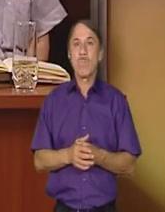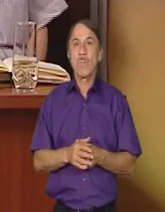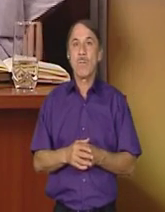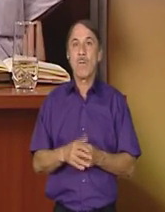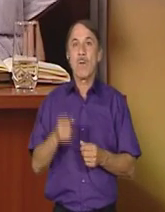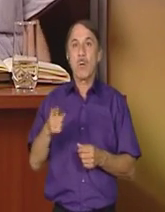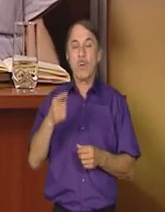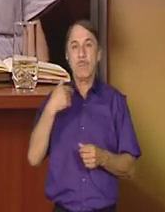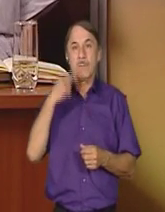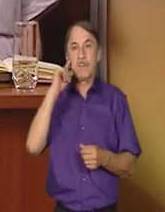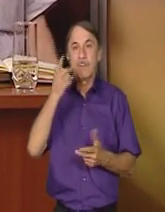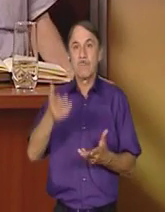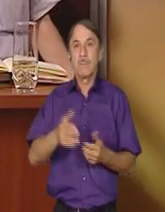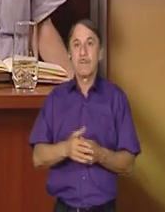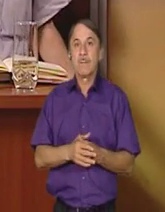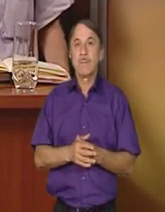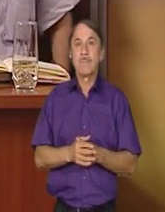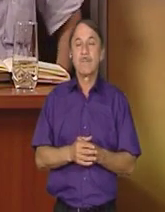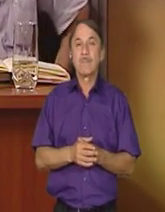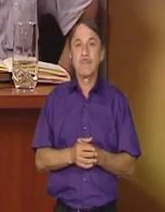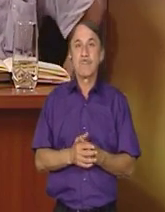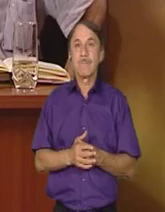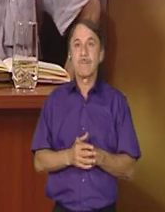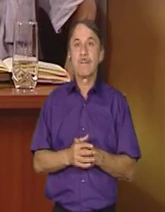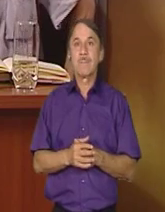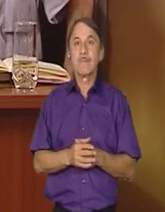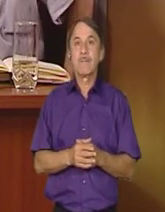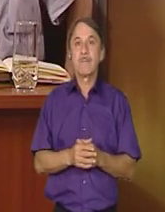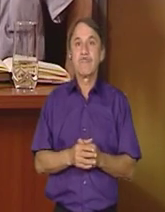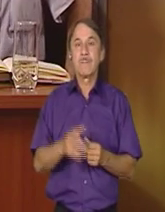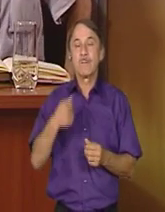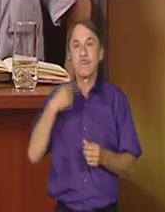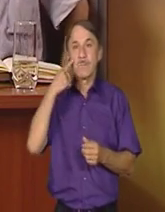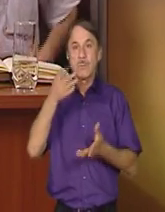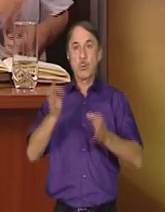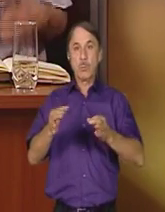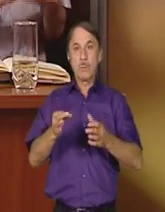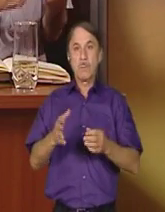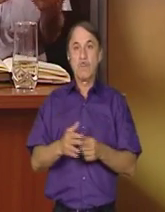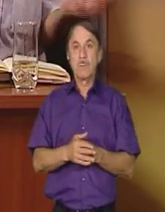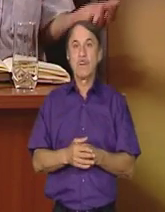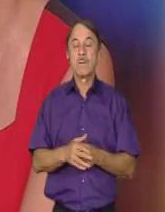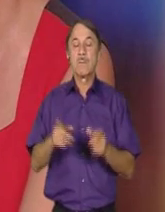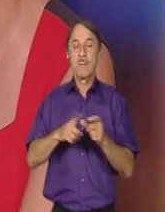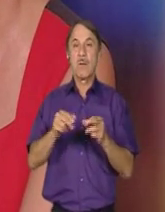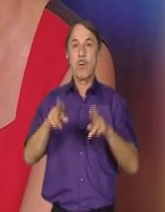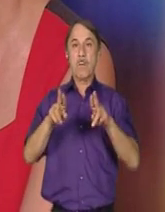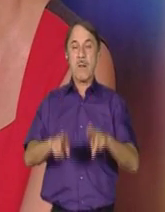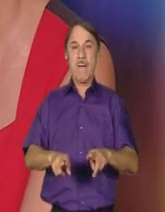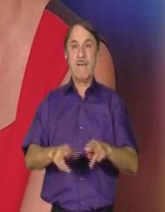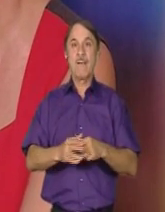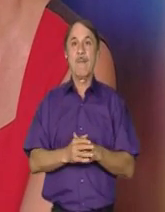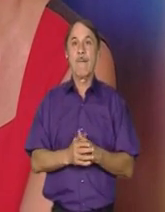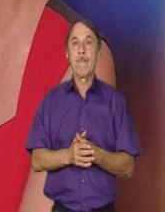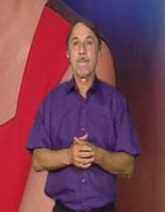Da. Tako da se ja mislio da li uopšte ima smisla to što mi radimo. Da, ne znam ni kako smo slušali slobu. Dobro, mislim, poređenje je pravo, ali